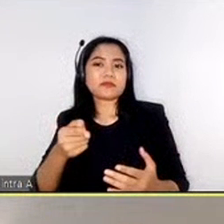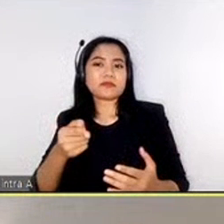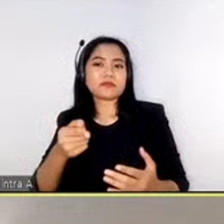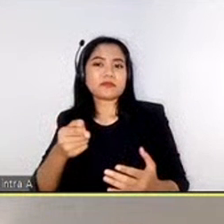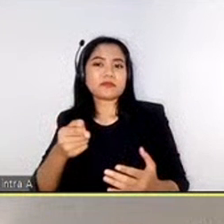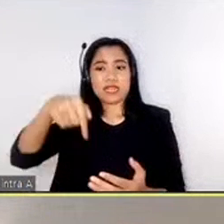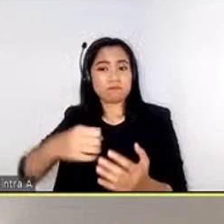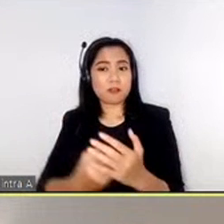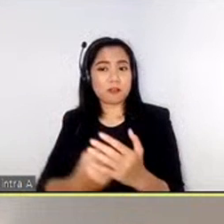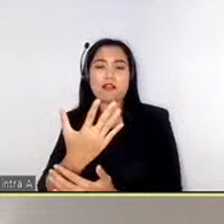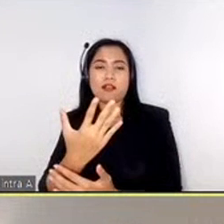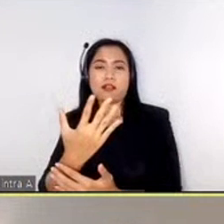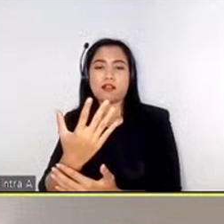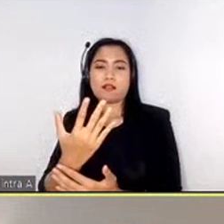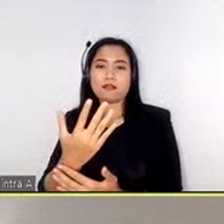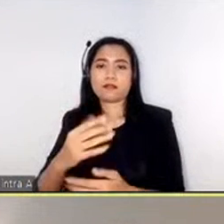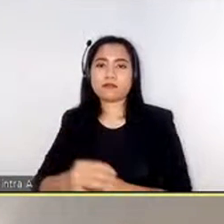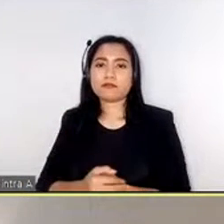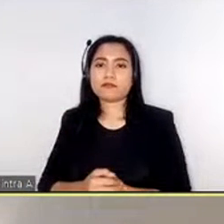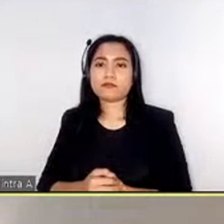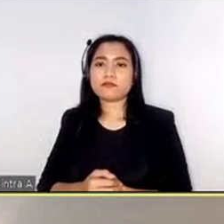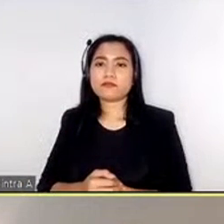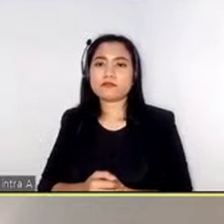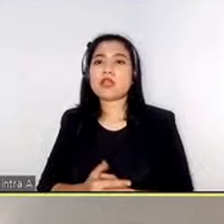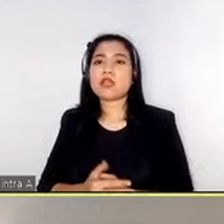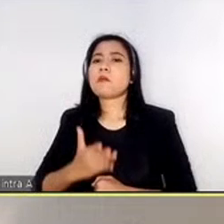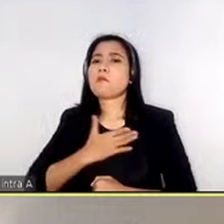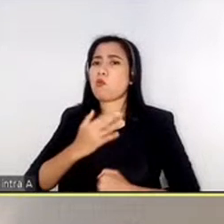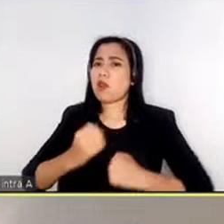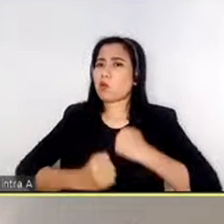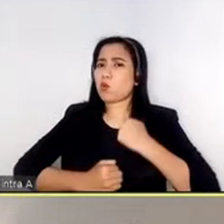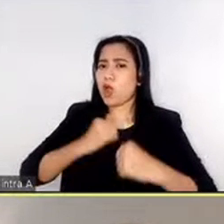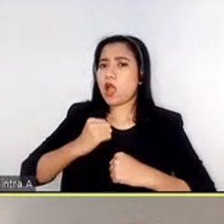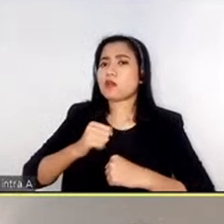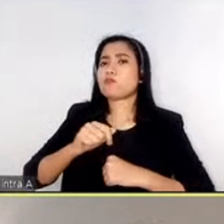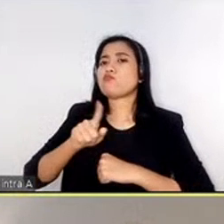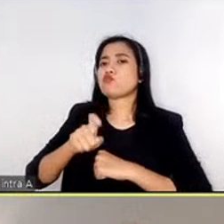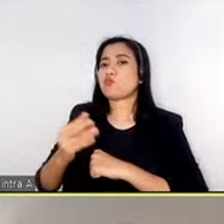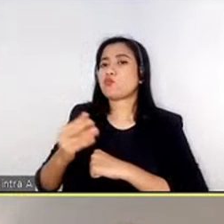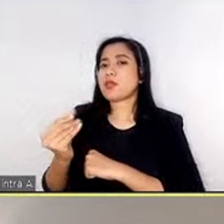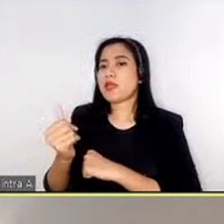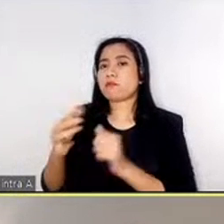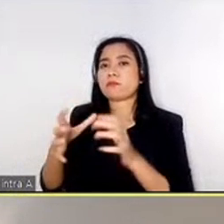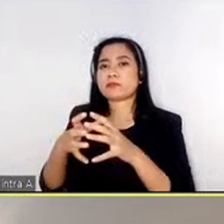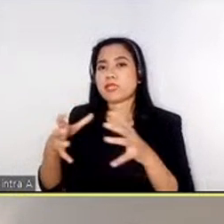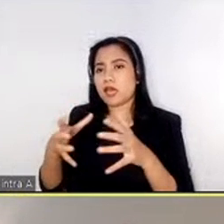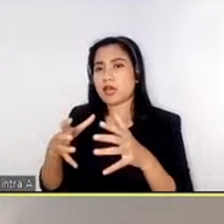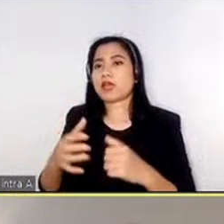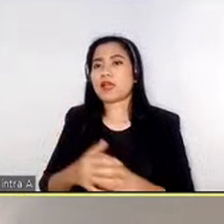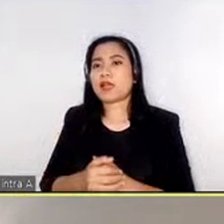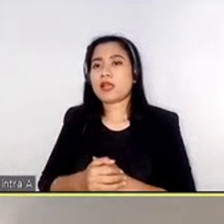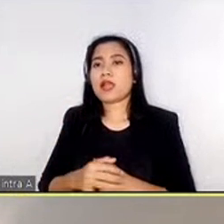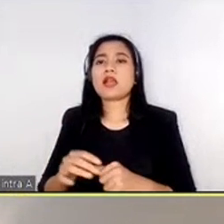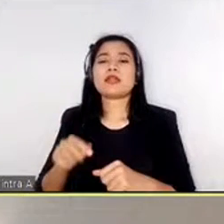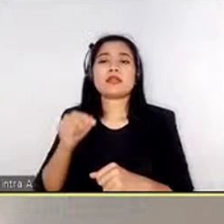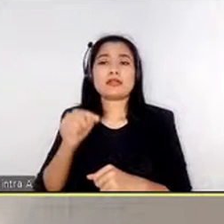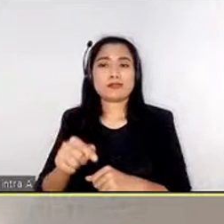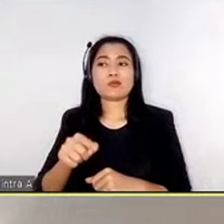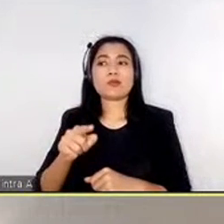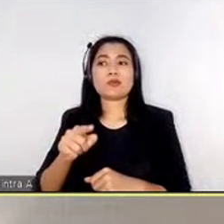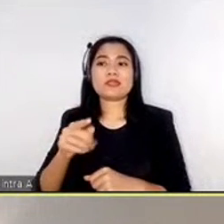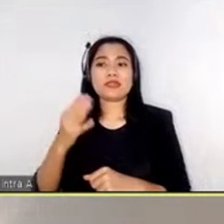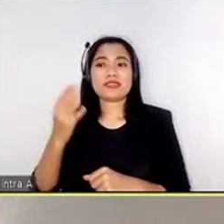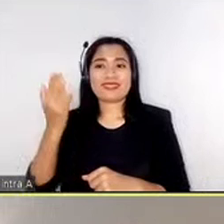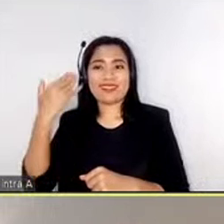juga memang untuk melakukannya mungkin membutuhkan biaya yang sangat besar itulah mengapa saya rasa seperti yang juga disebutkan